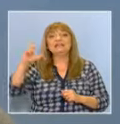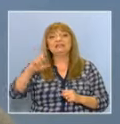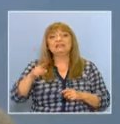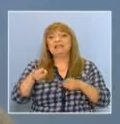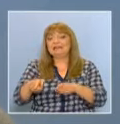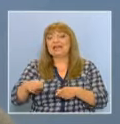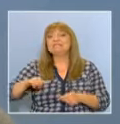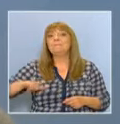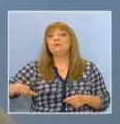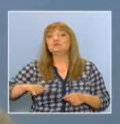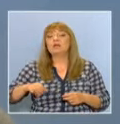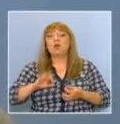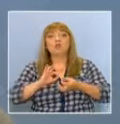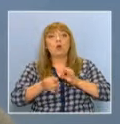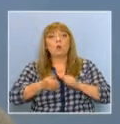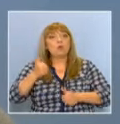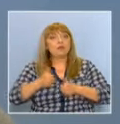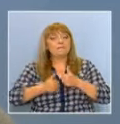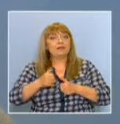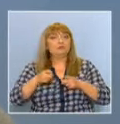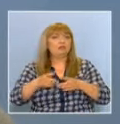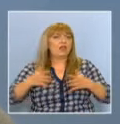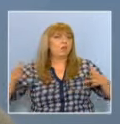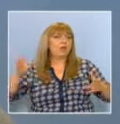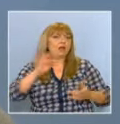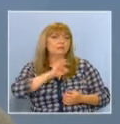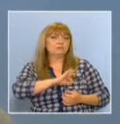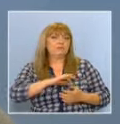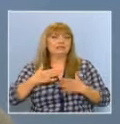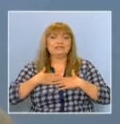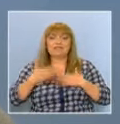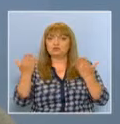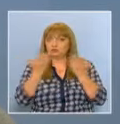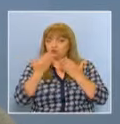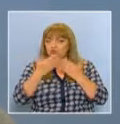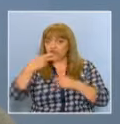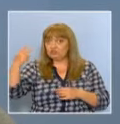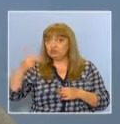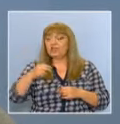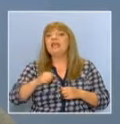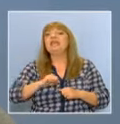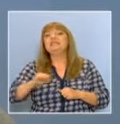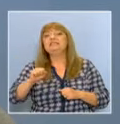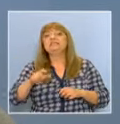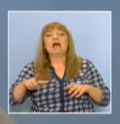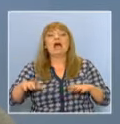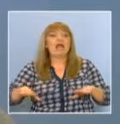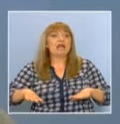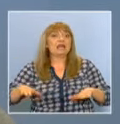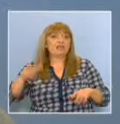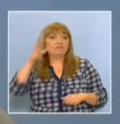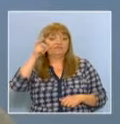тази международна олимпиада, което е голям успех не само за нашето училище, но и за град Варна, тъй като си първи